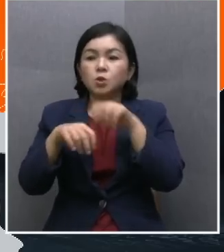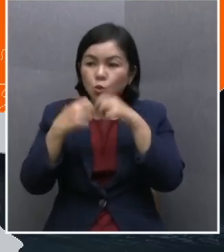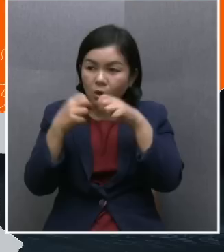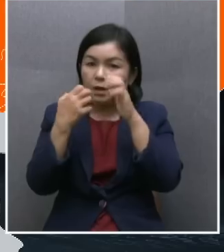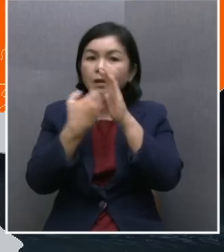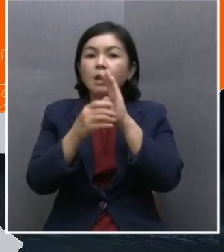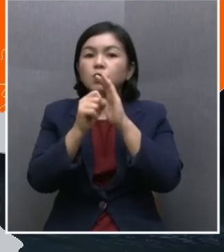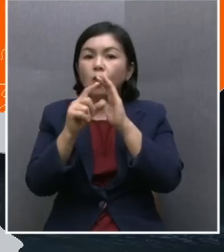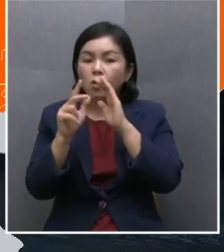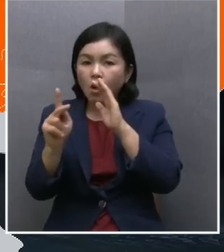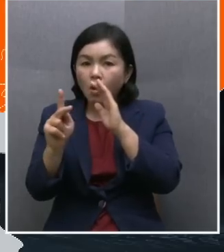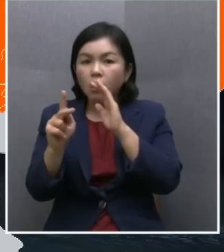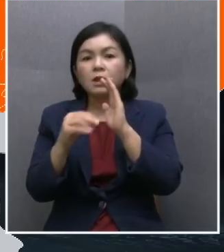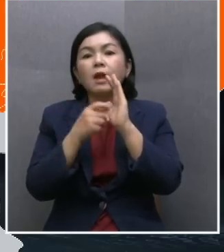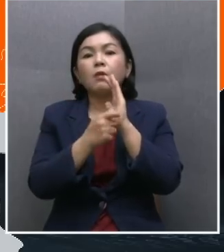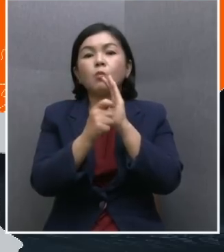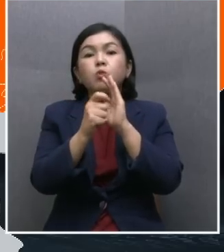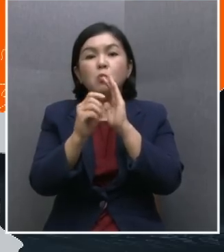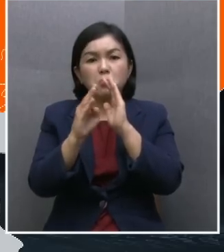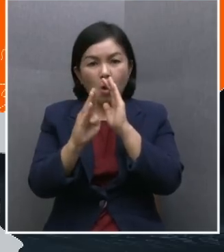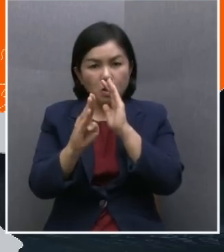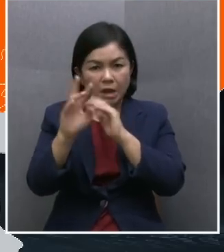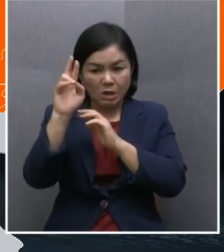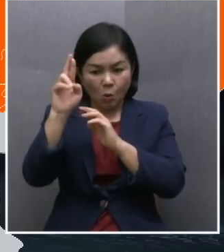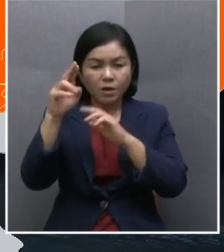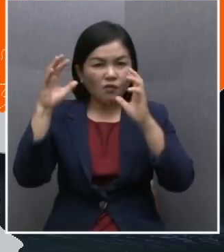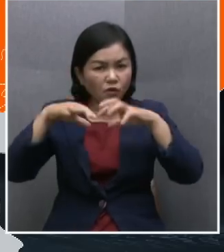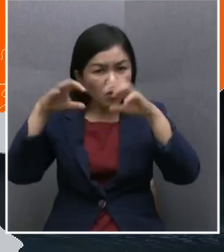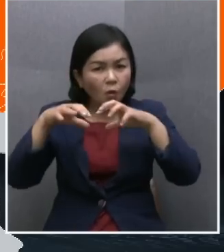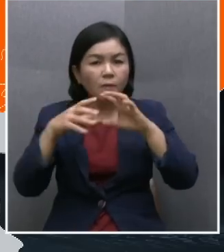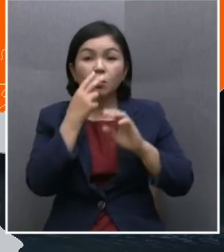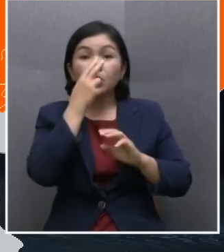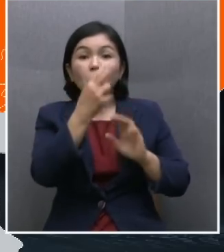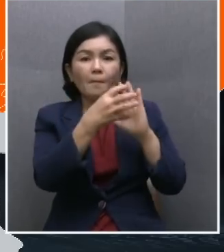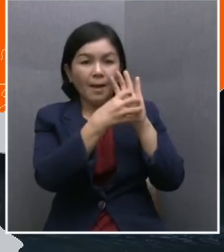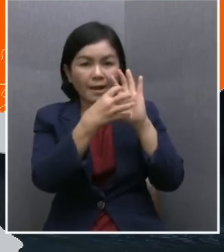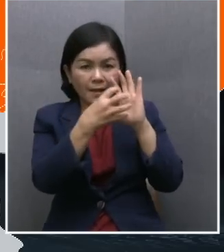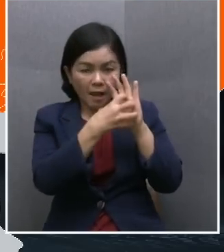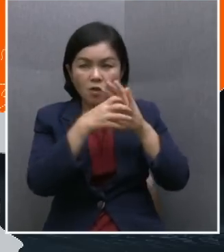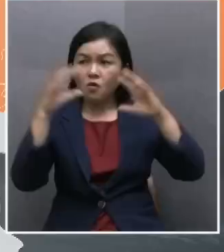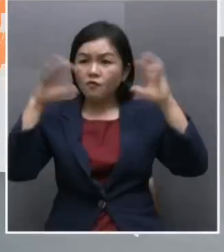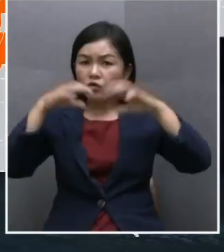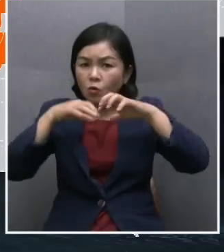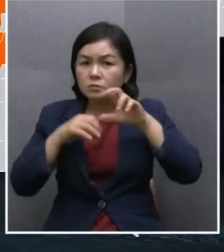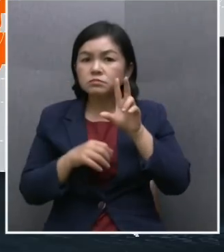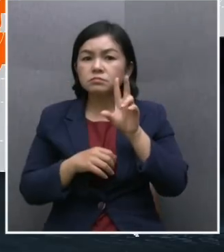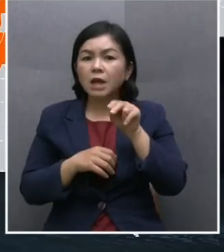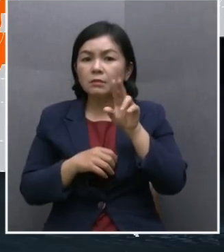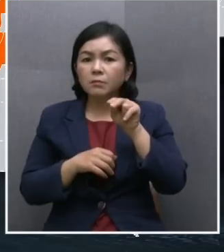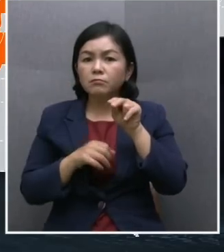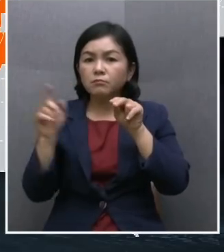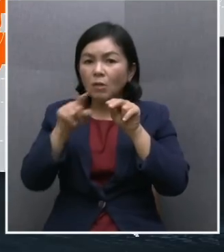ศรีสะเกษและจังหวัดอุบลราชธานีส่วนในพื้นที่ภาคกลางค่ะจะมีฝนประมาณร้อยละ 30ของพื้น